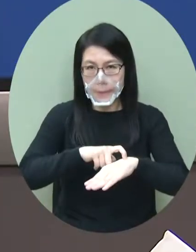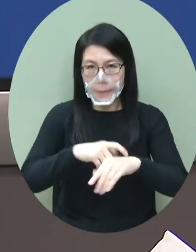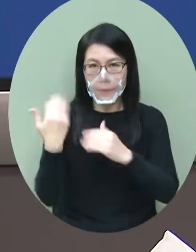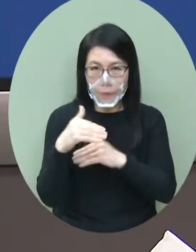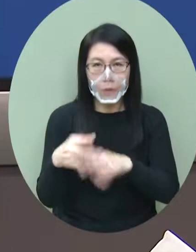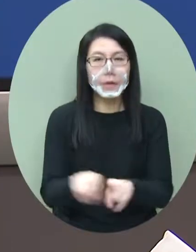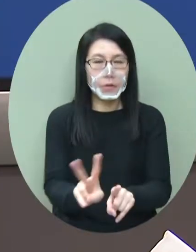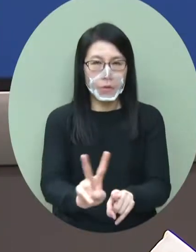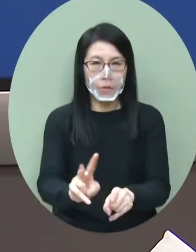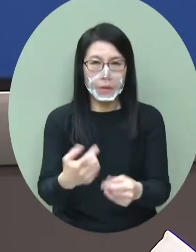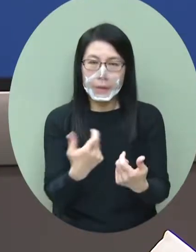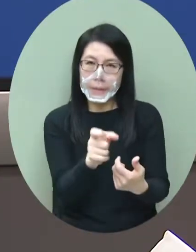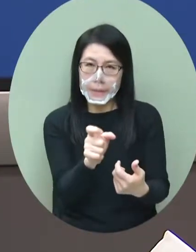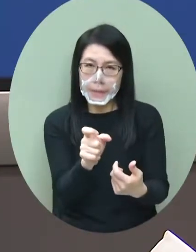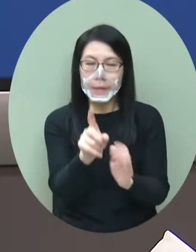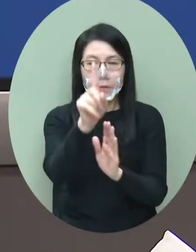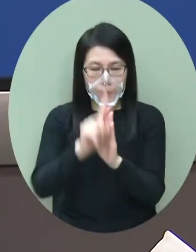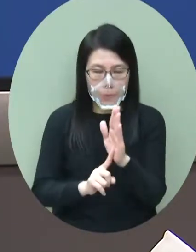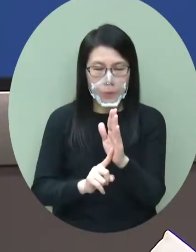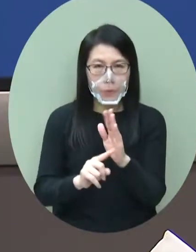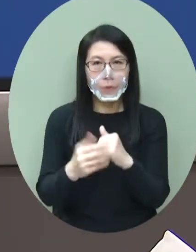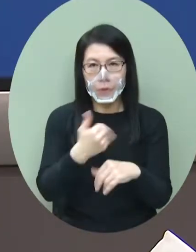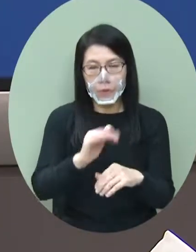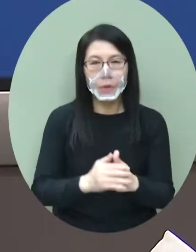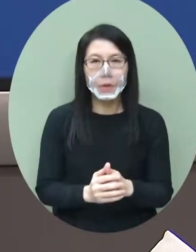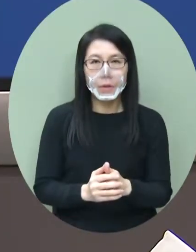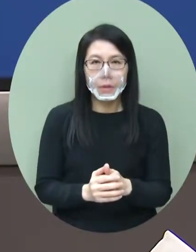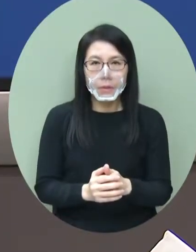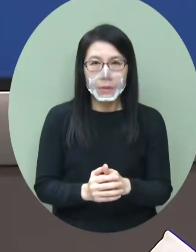的水平，而价格呢也是大幅度的回落。